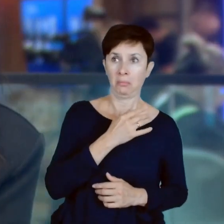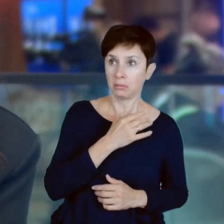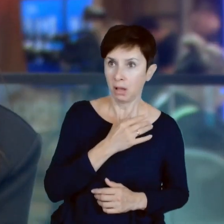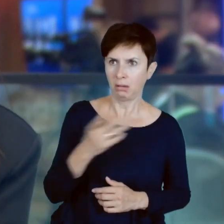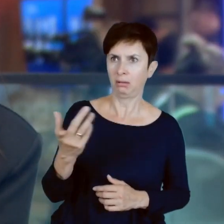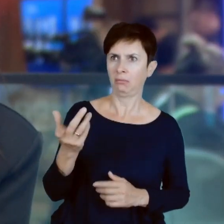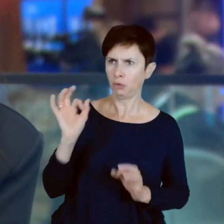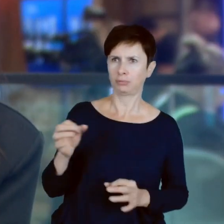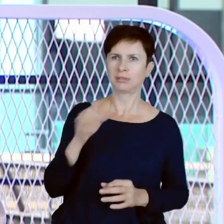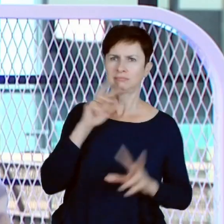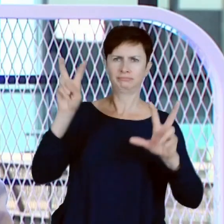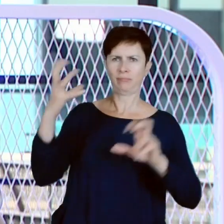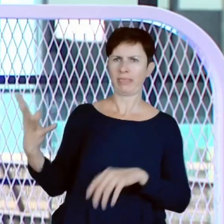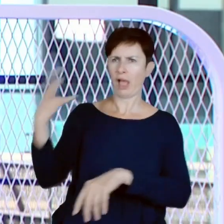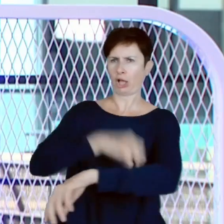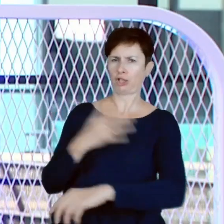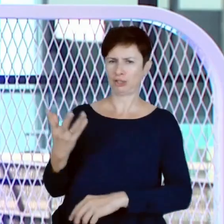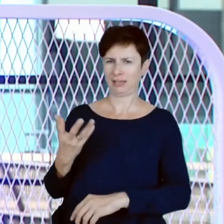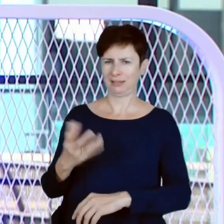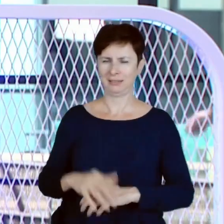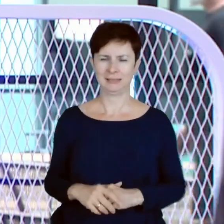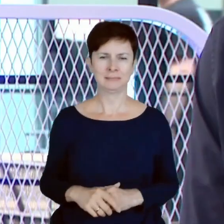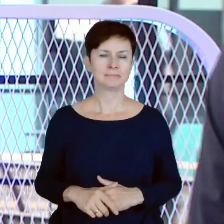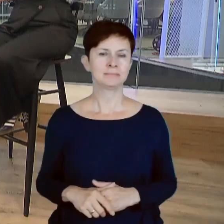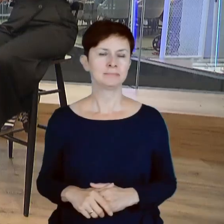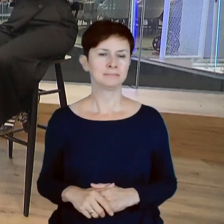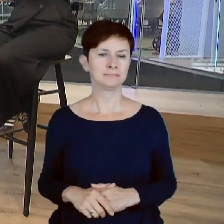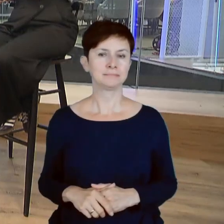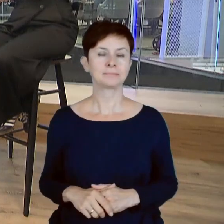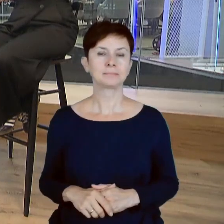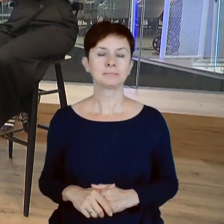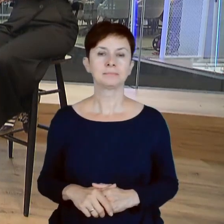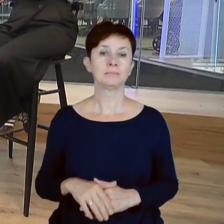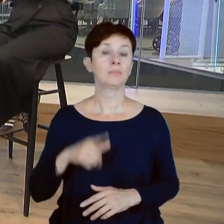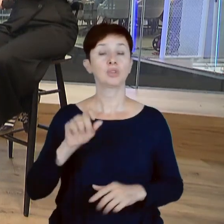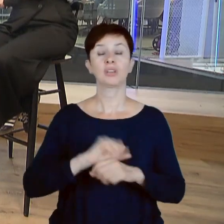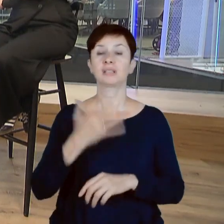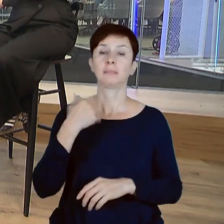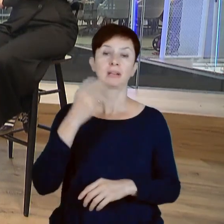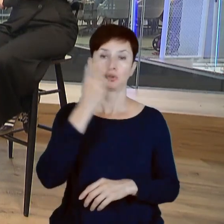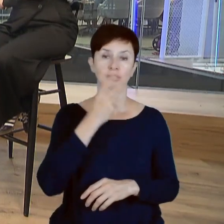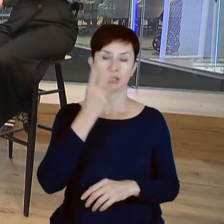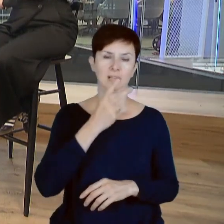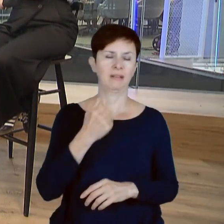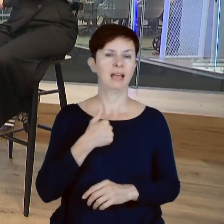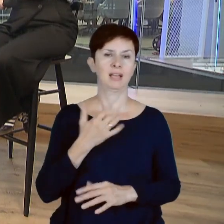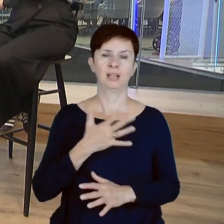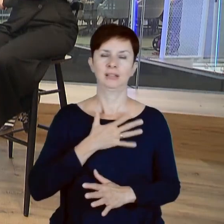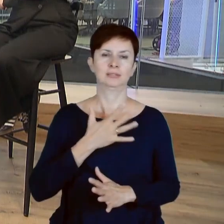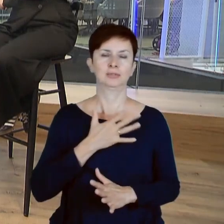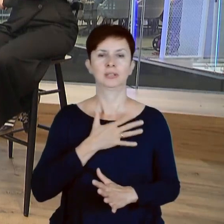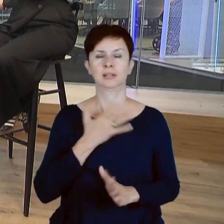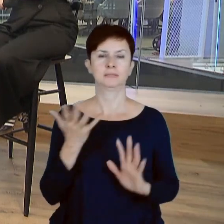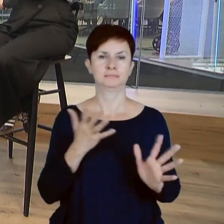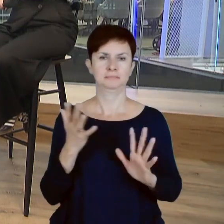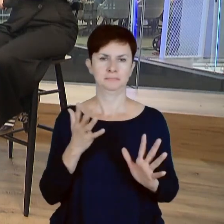jest prawda, więc... Sami gryzie. Wiesz, bo to jest bardzo ciekawe. Ja mam jakieś poczucie, tak umownie bym nie chciał,